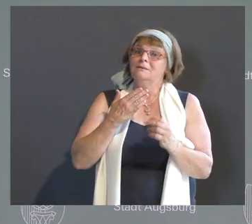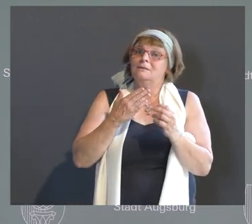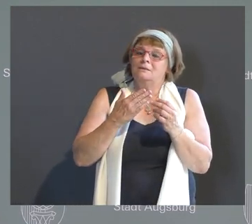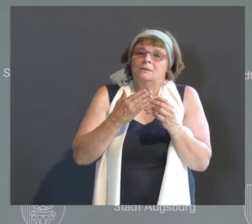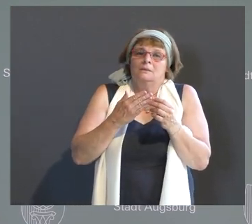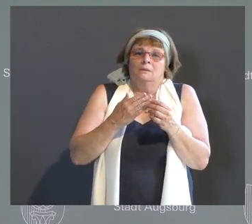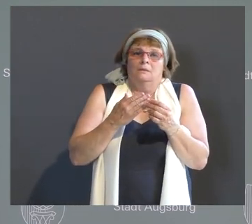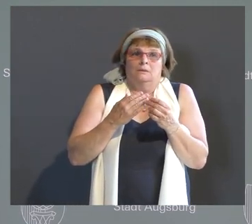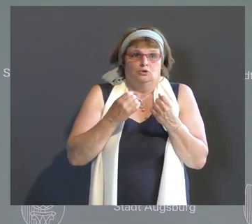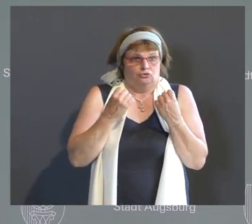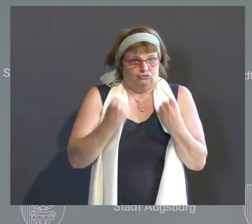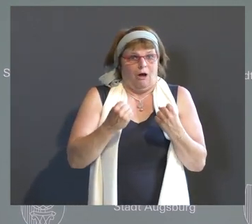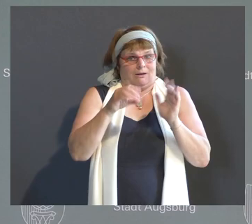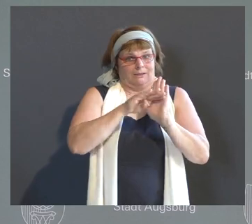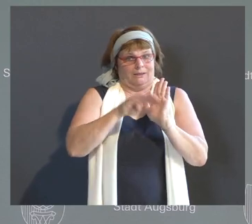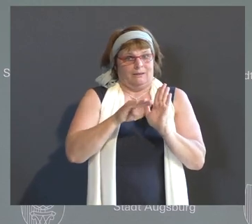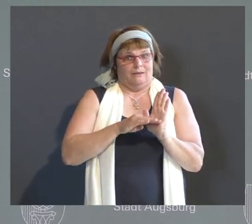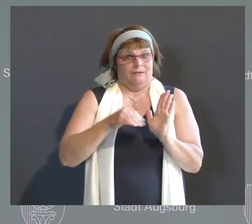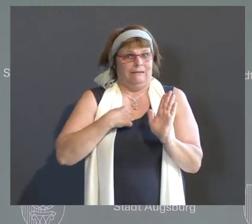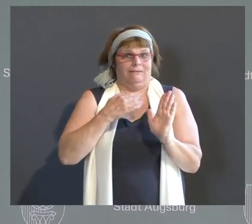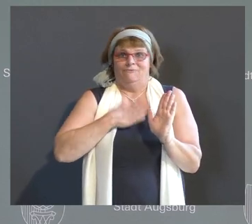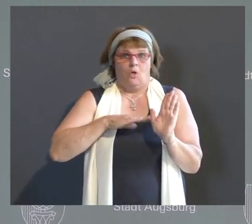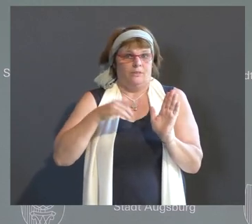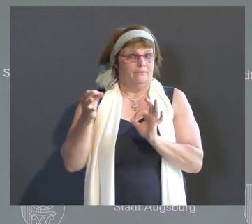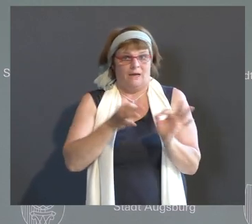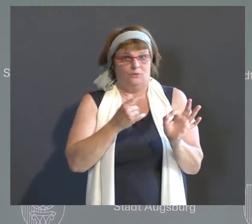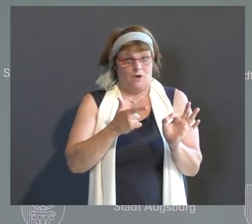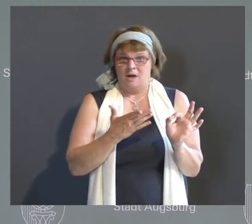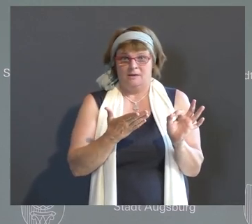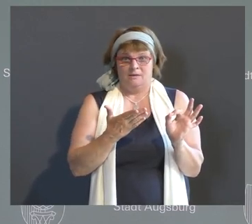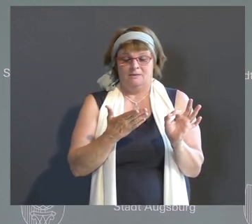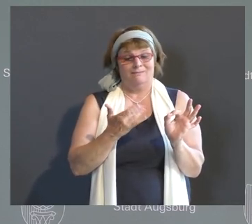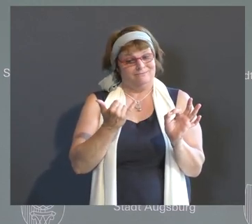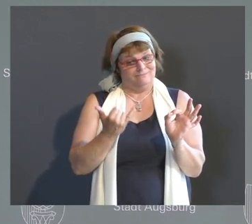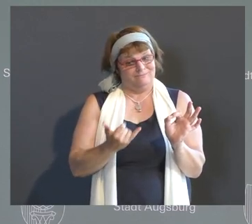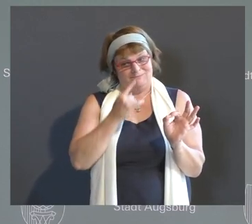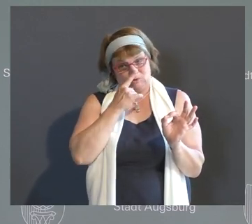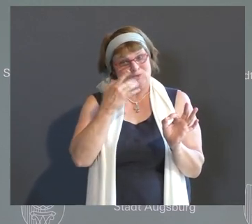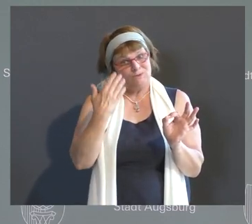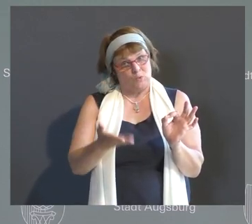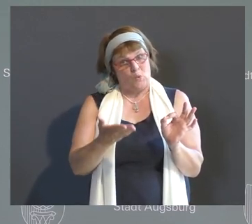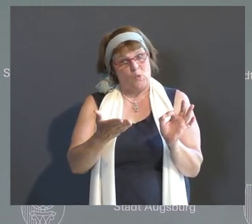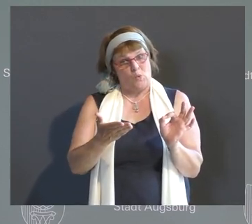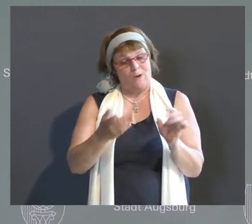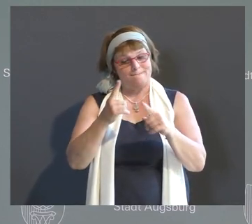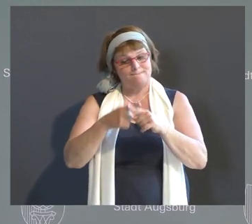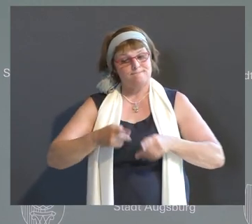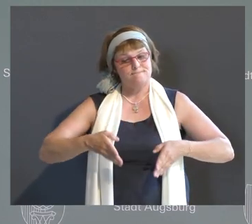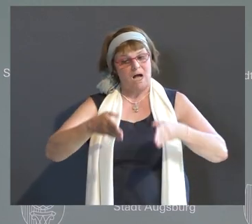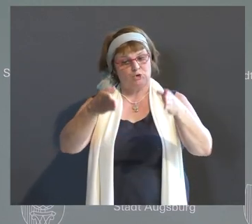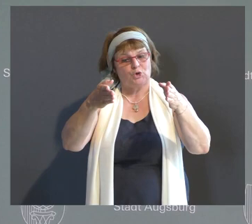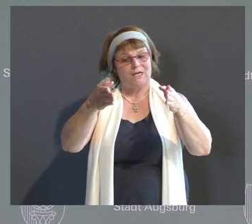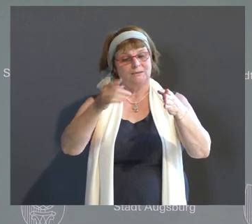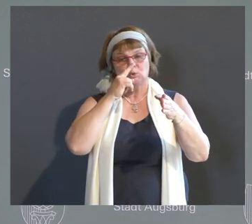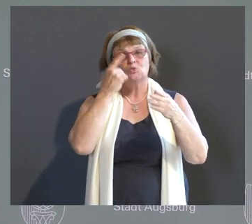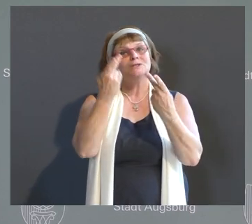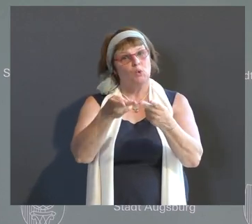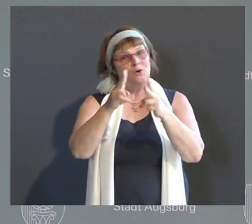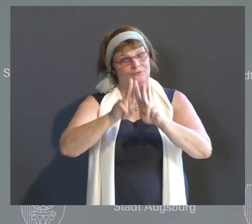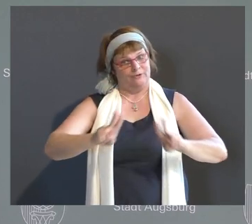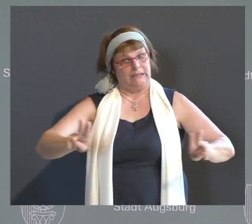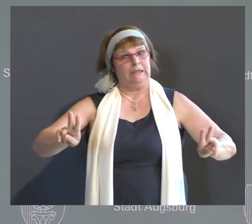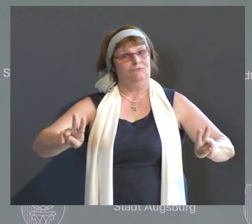müssen. Aber nur so werden wir die Maxstraße als friedlichen Begegnungsort für unsere Stadtgesellschaft sichern